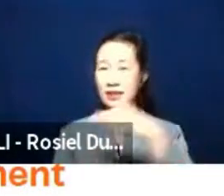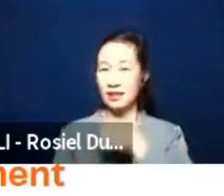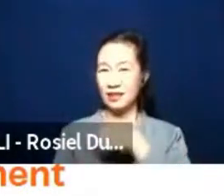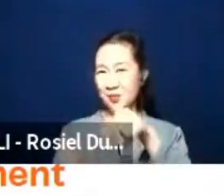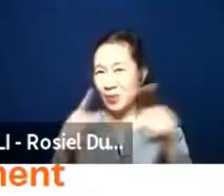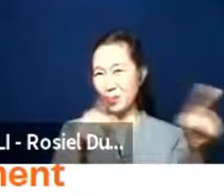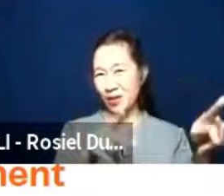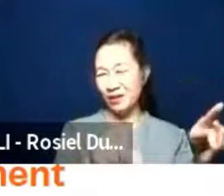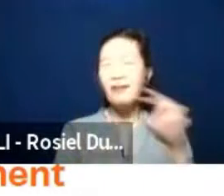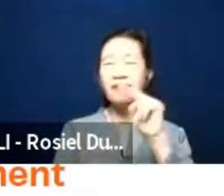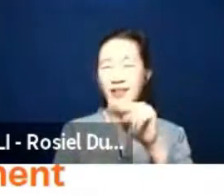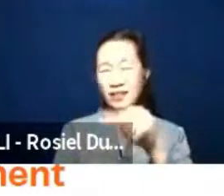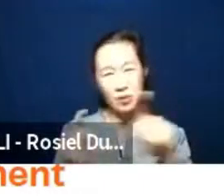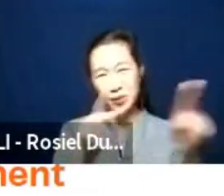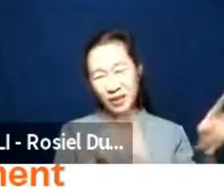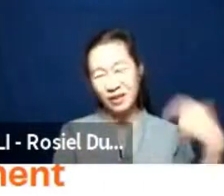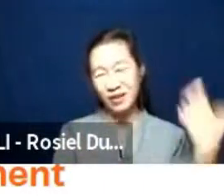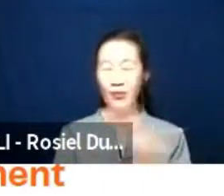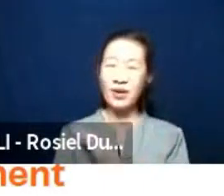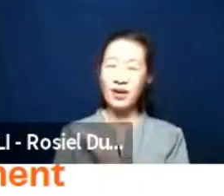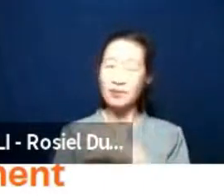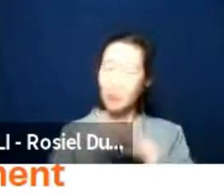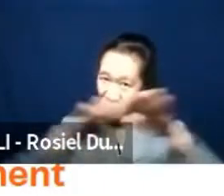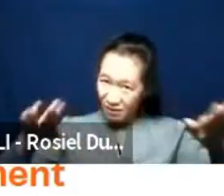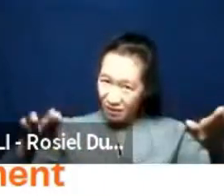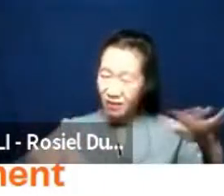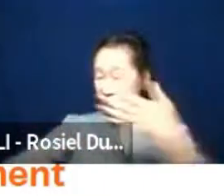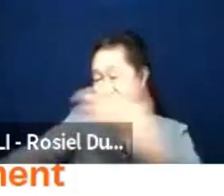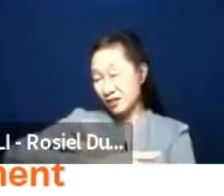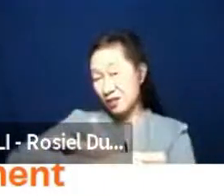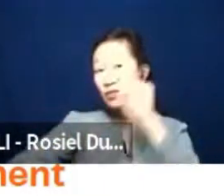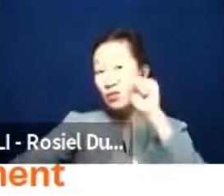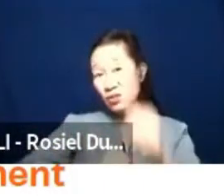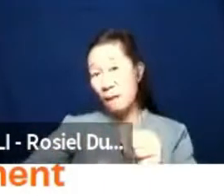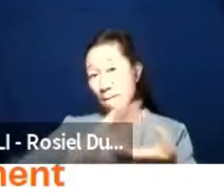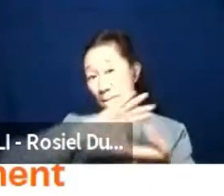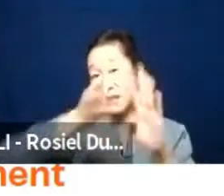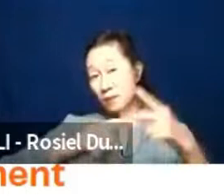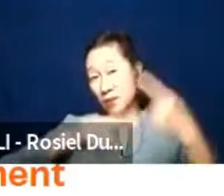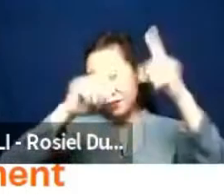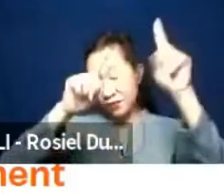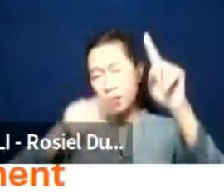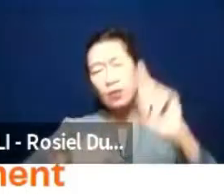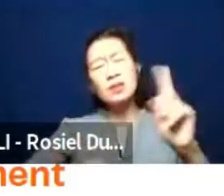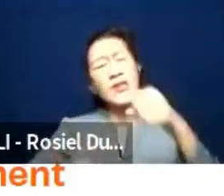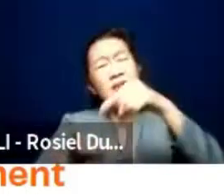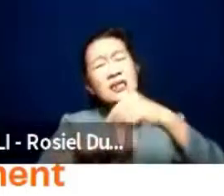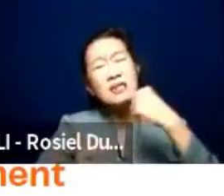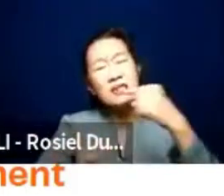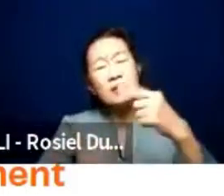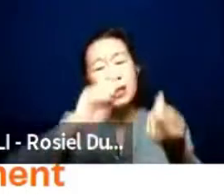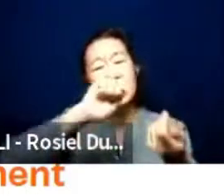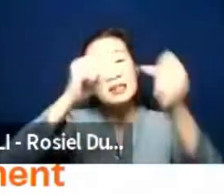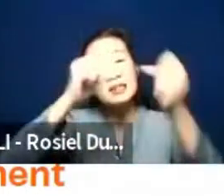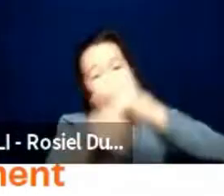ihanda. Kailangan natin ihanda ang ating mga anak para mas maging successful itong sinasabi nating